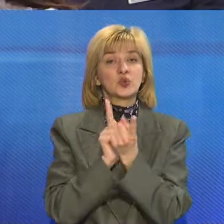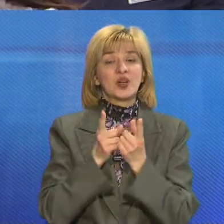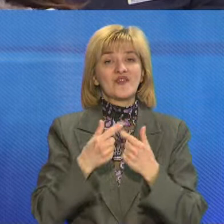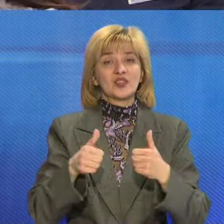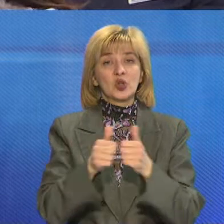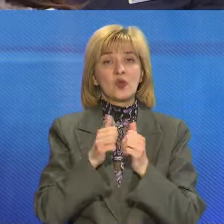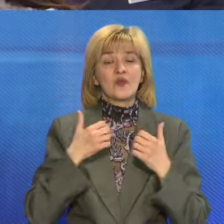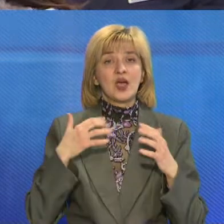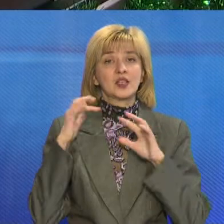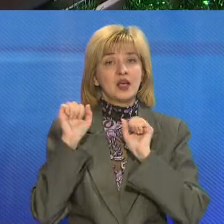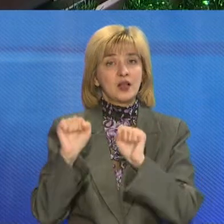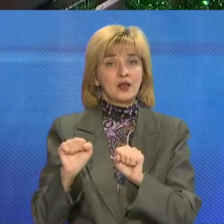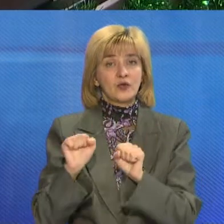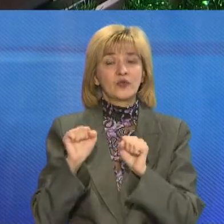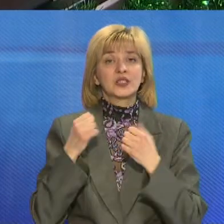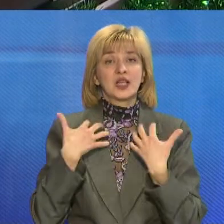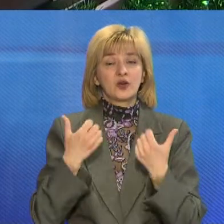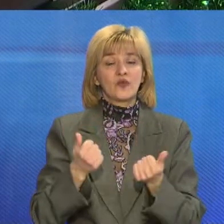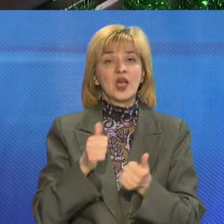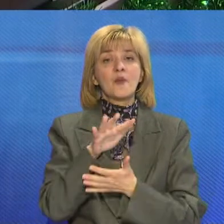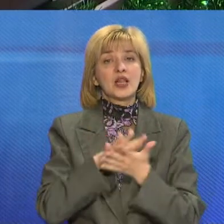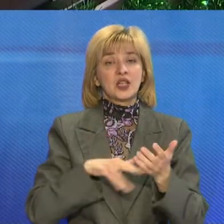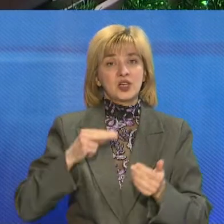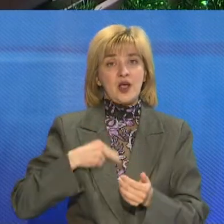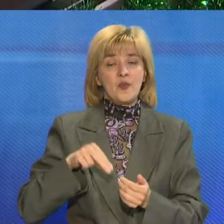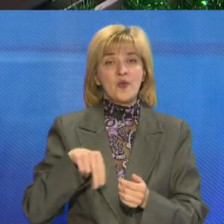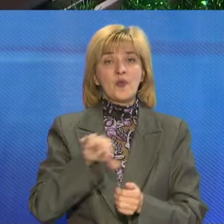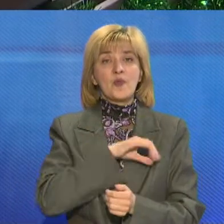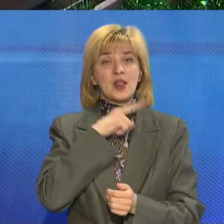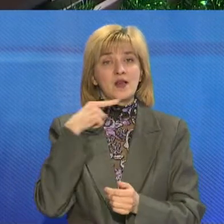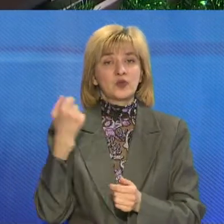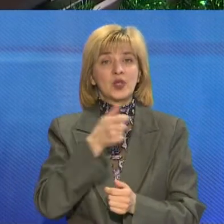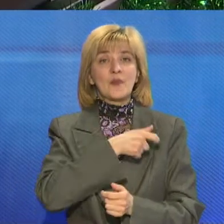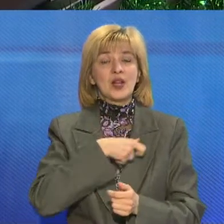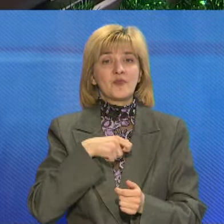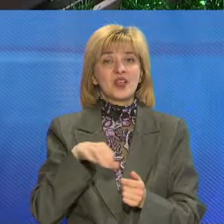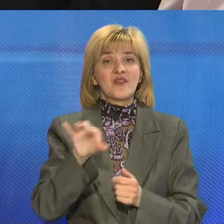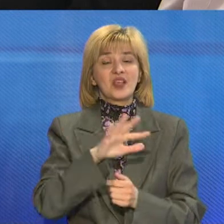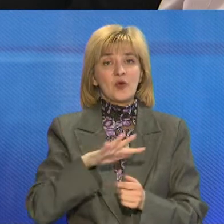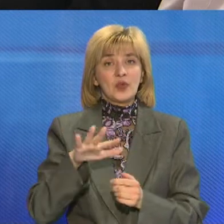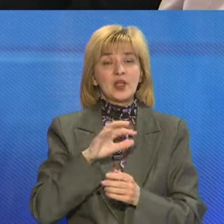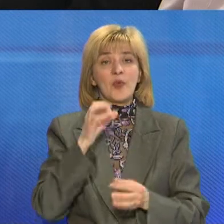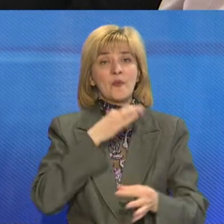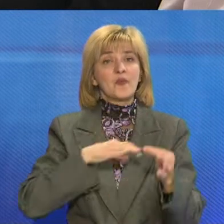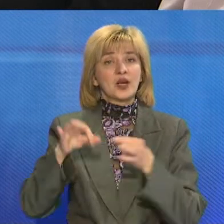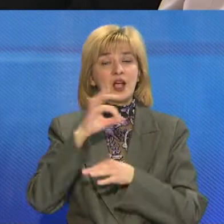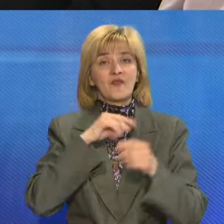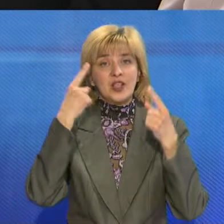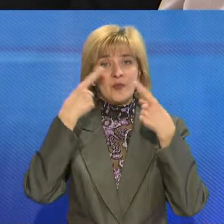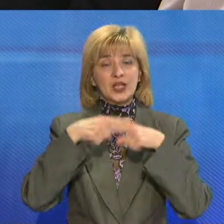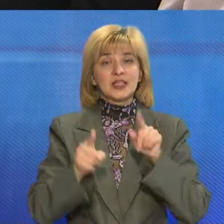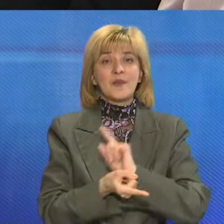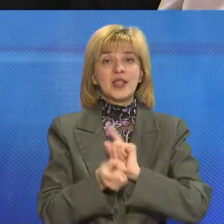установе аховы здоровья стала протягом работы белорусских парламентариев у регионе по обмеркованию проекта изменения и дополнения